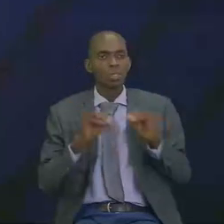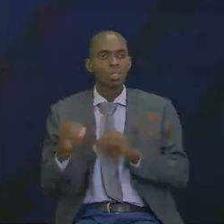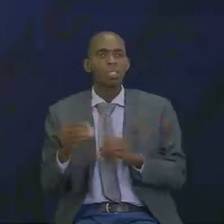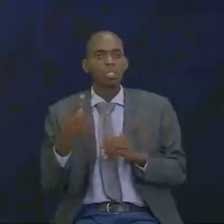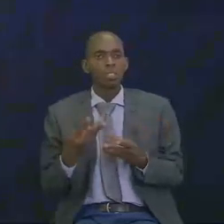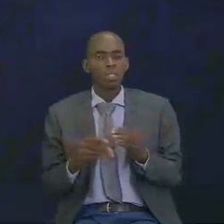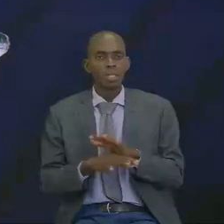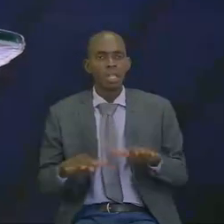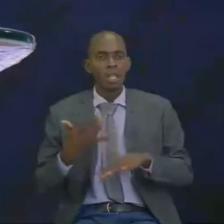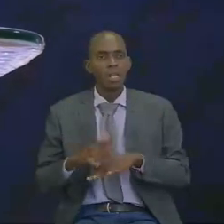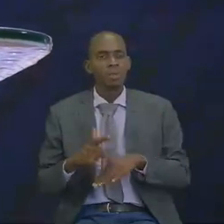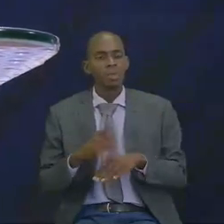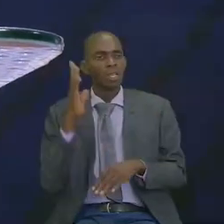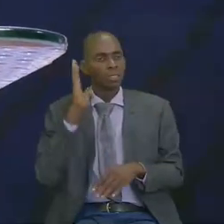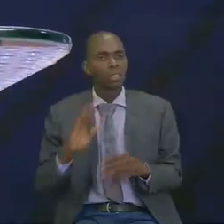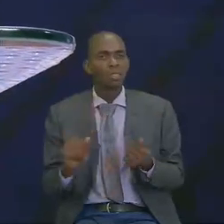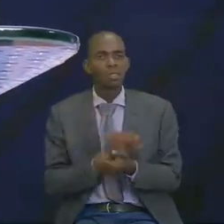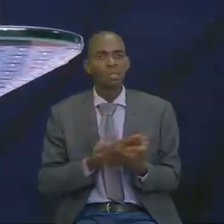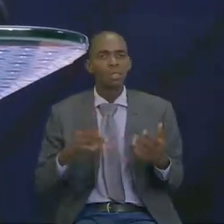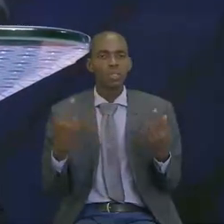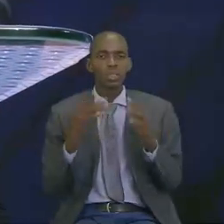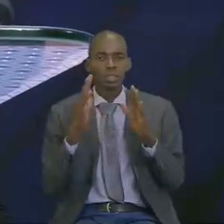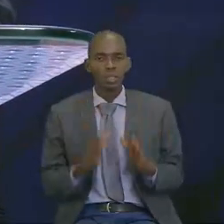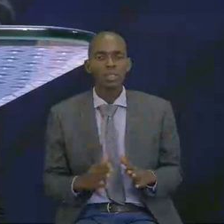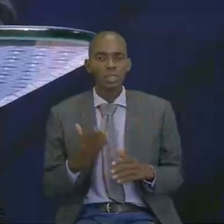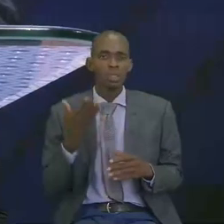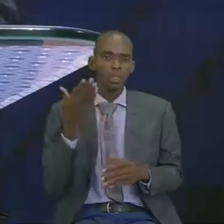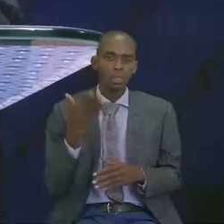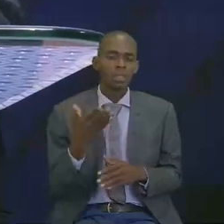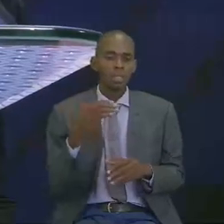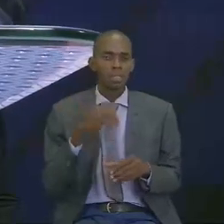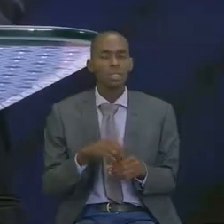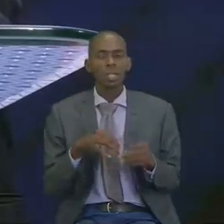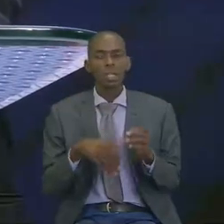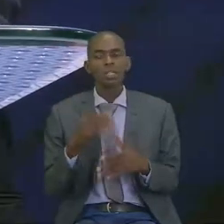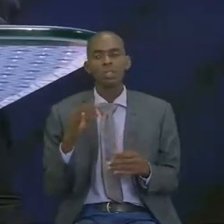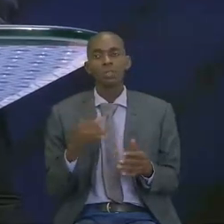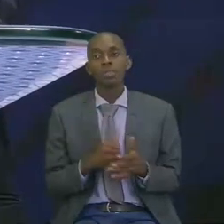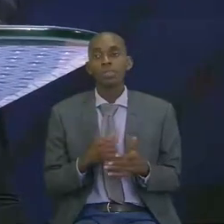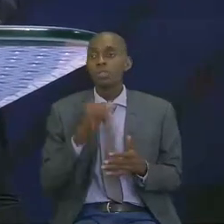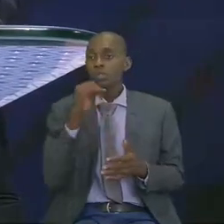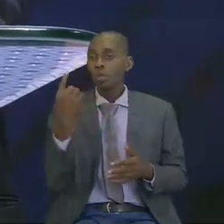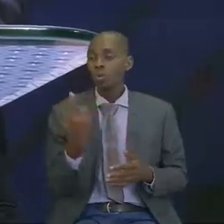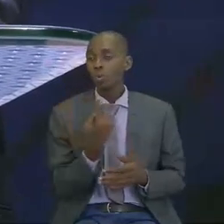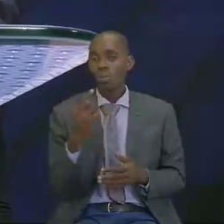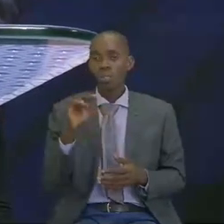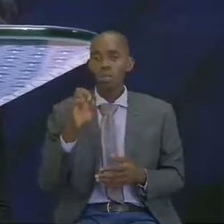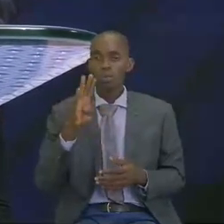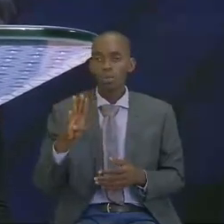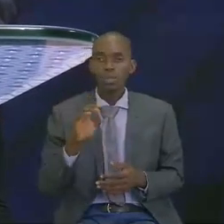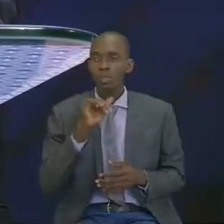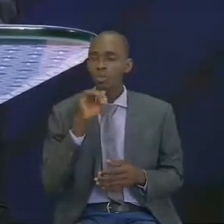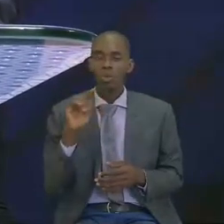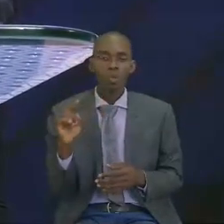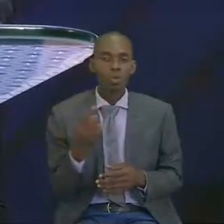en solitude et en exterminera les pécheurs. Non seulement Nebuchadnezzar,